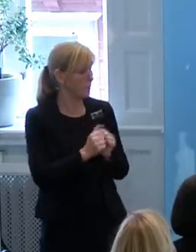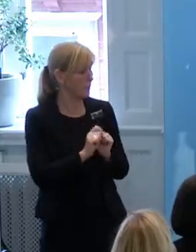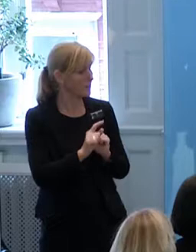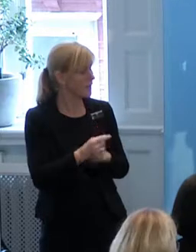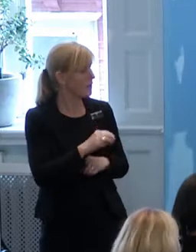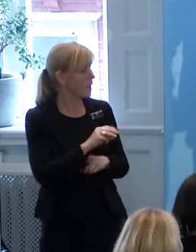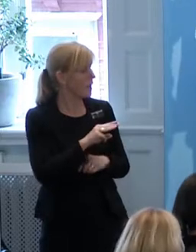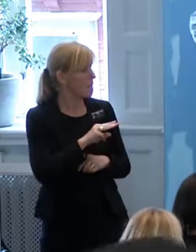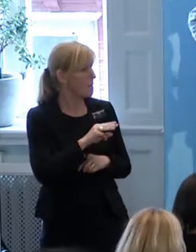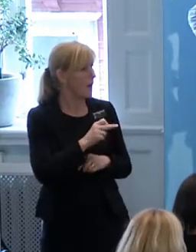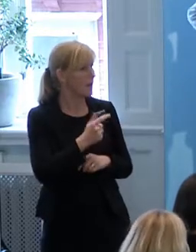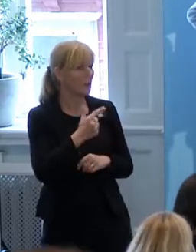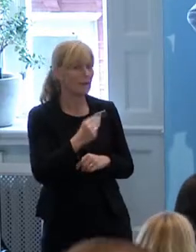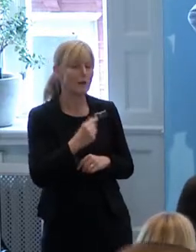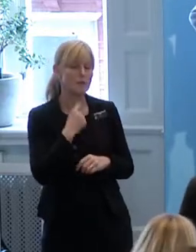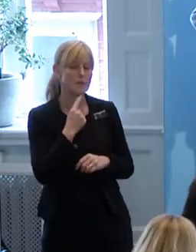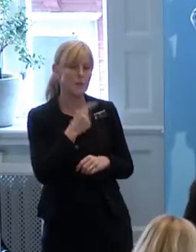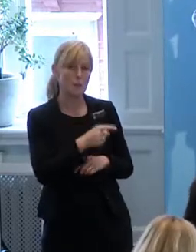Märta, vad säger du?